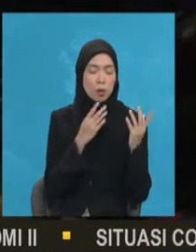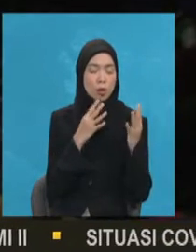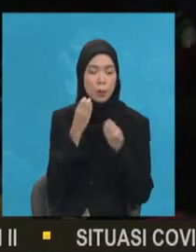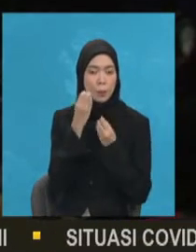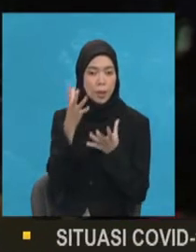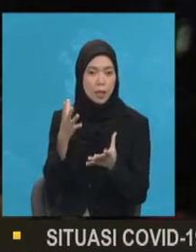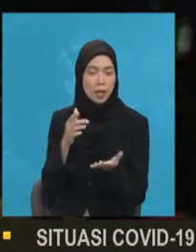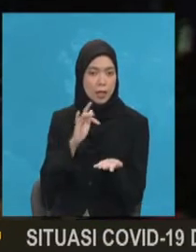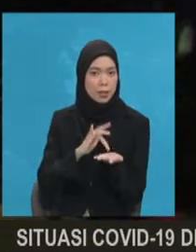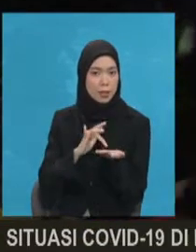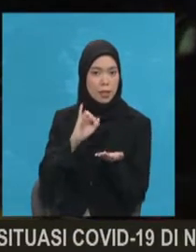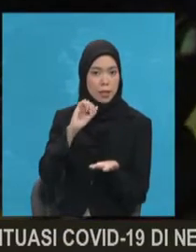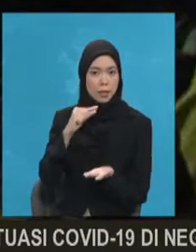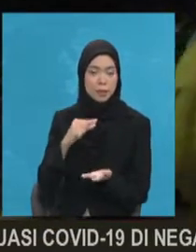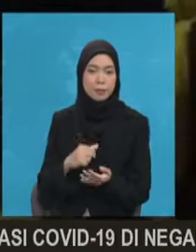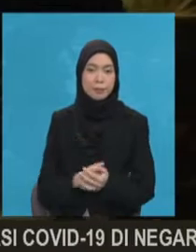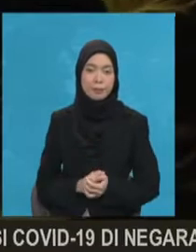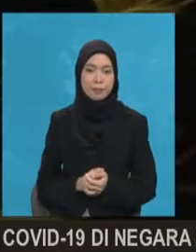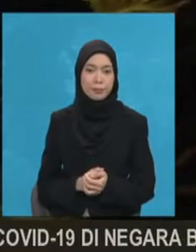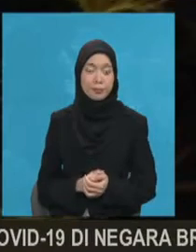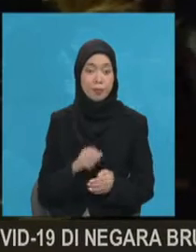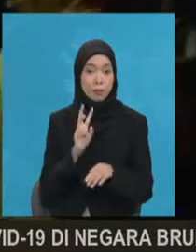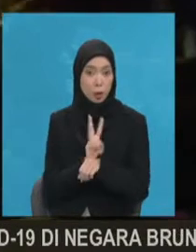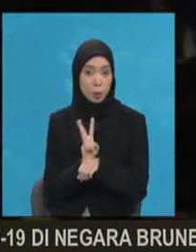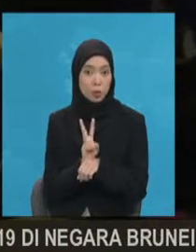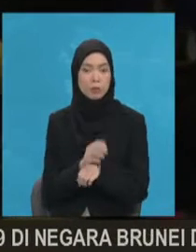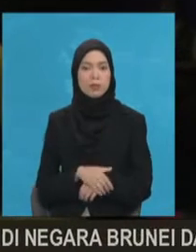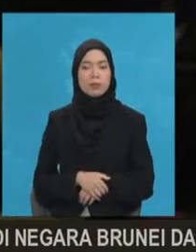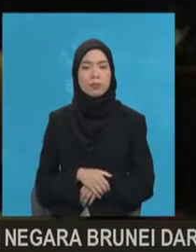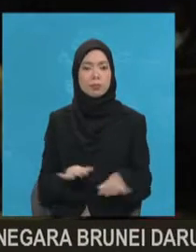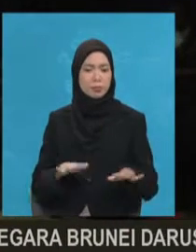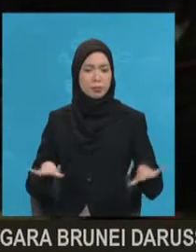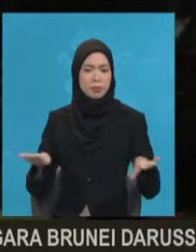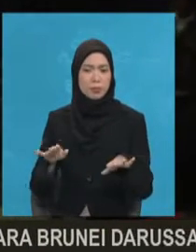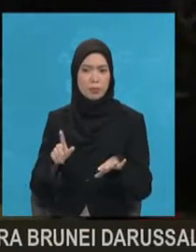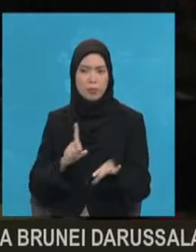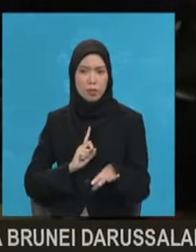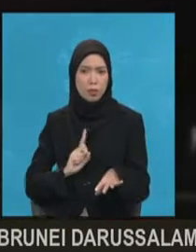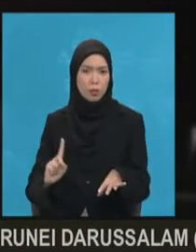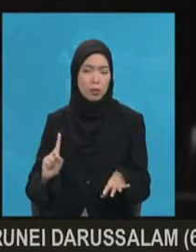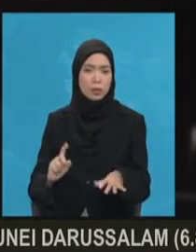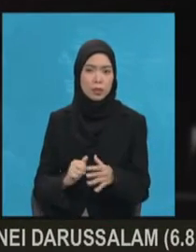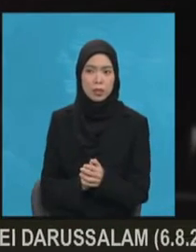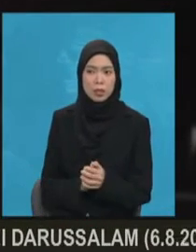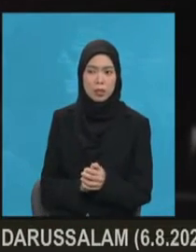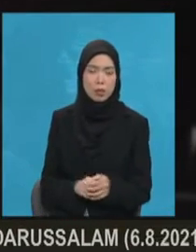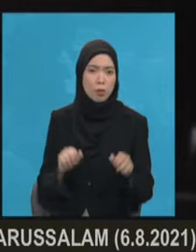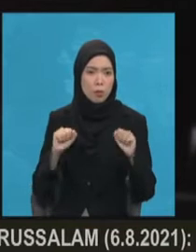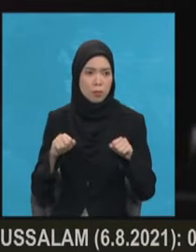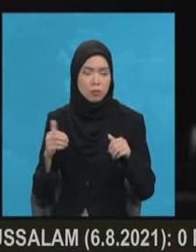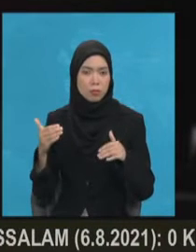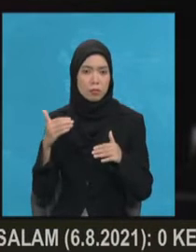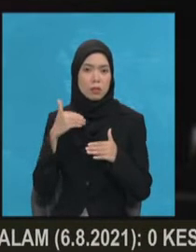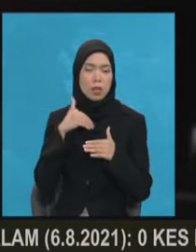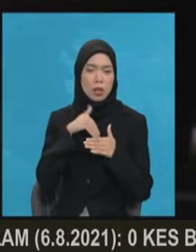intikom diisi dengan pengajaran kehidupan yang berlandaskan Islam yang dapat diterapkan dalam kehidupan seharian